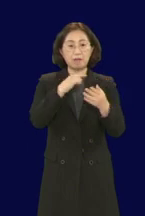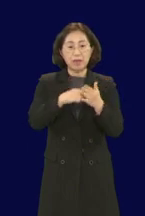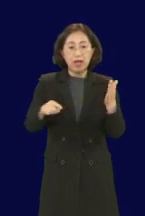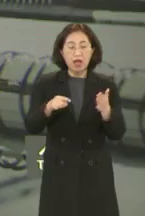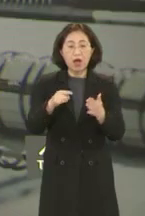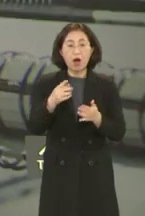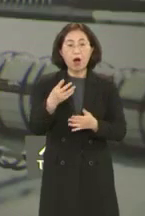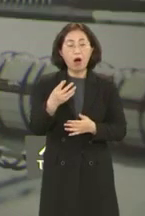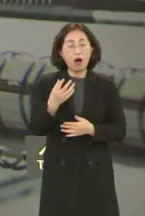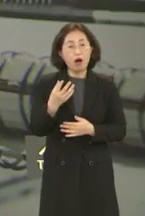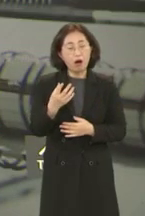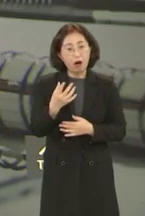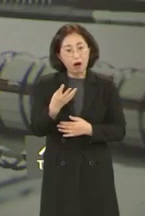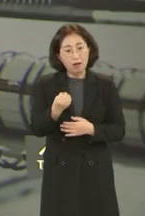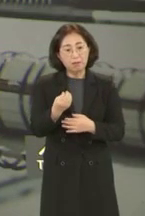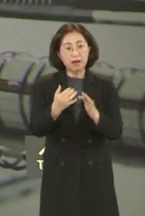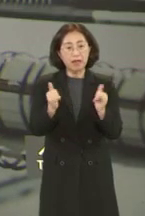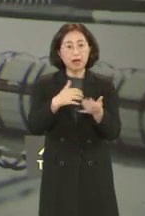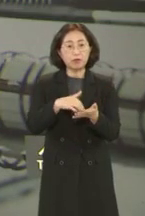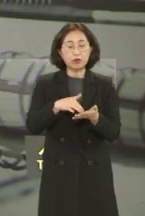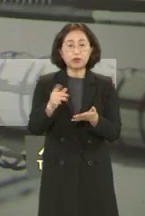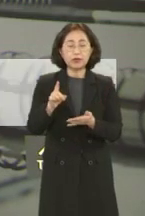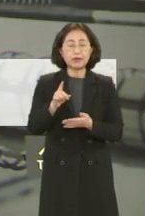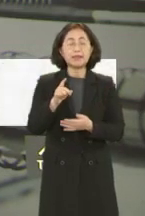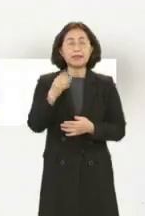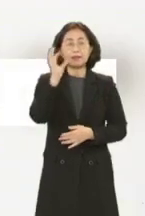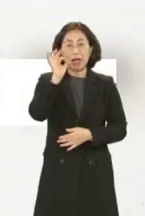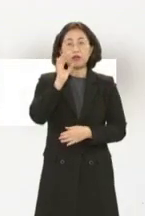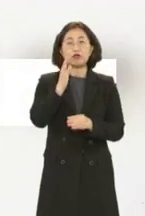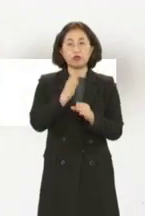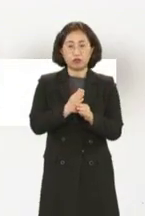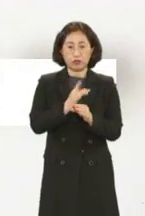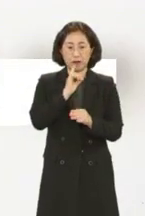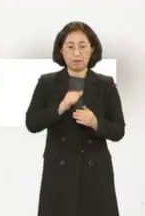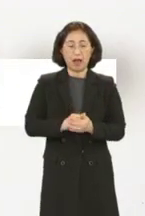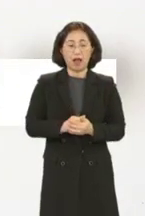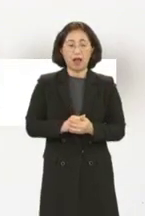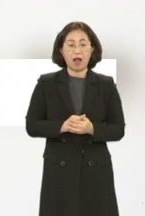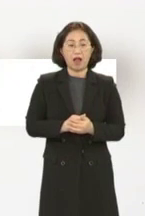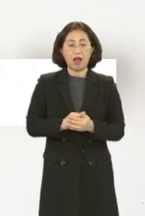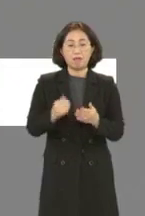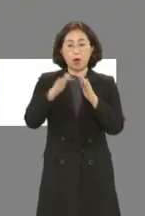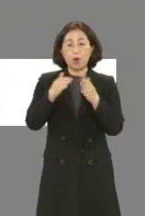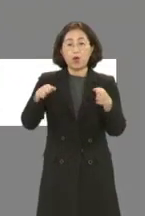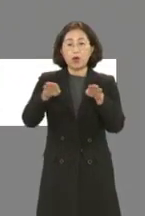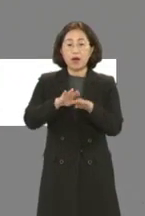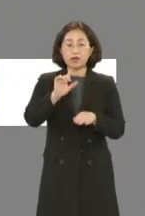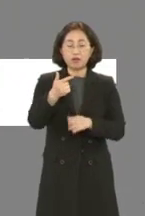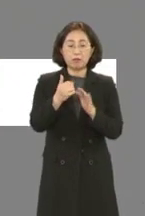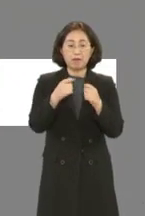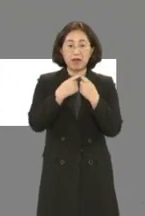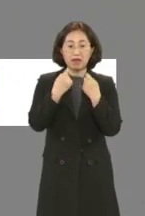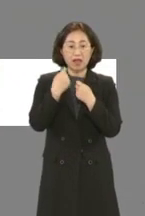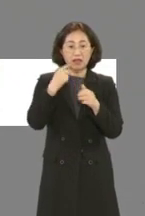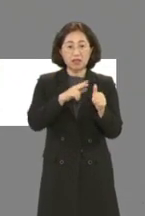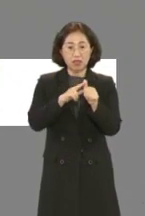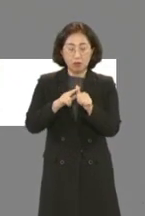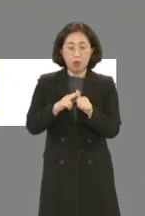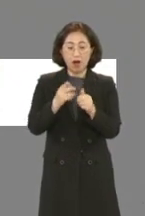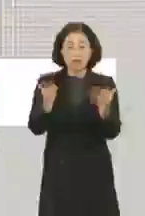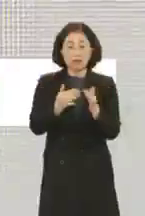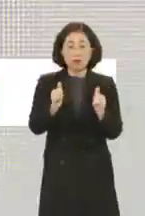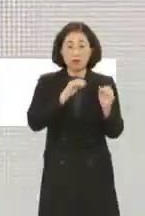아꼈습니다. 최근 한국연구재단에서도 연구자 1,600여 명의 주소와 연락처, 이메일 등 개인정보가 직원